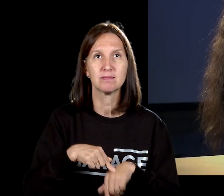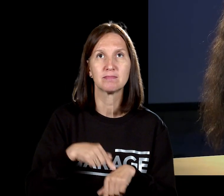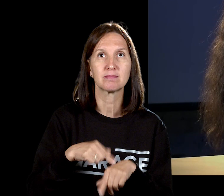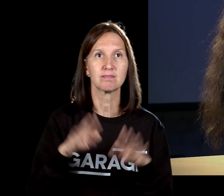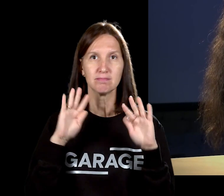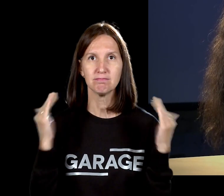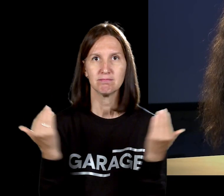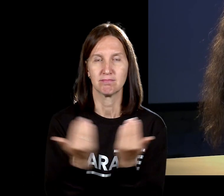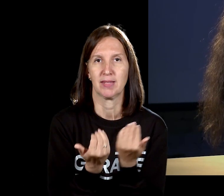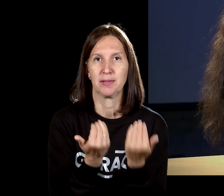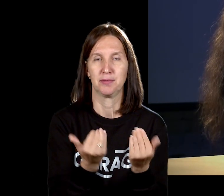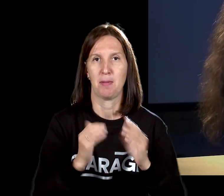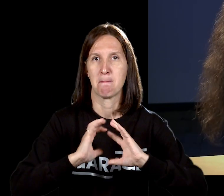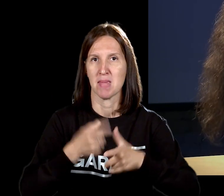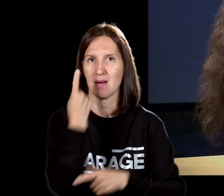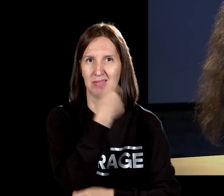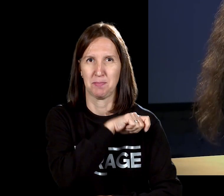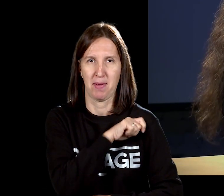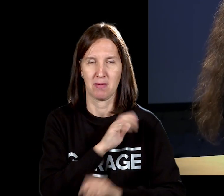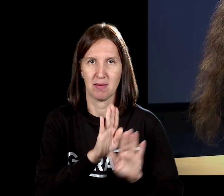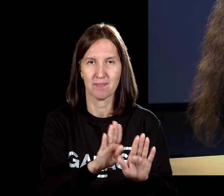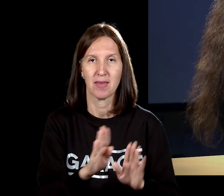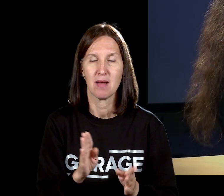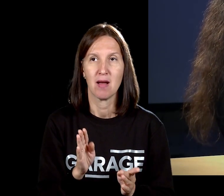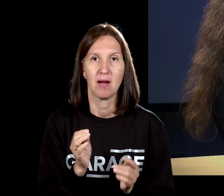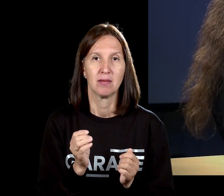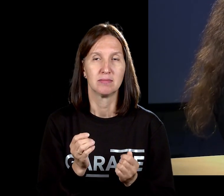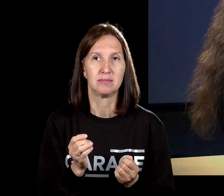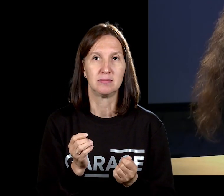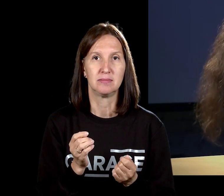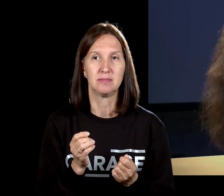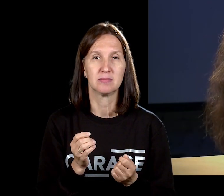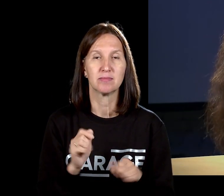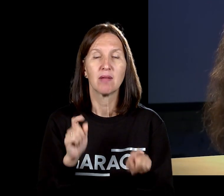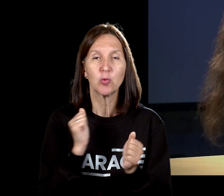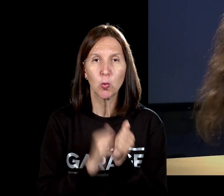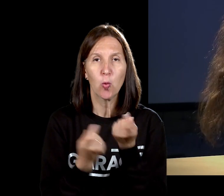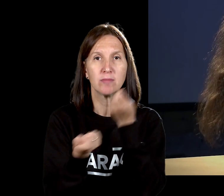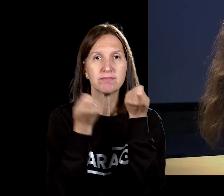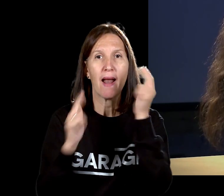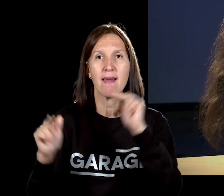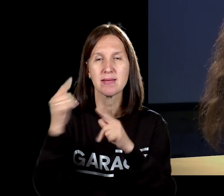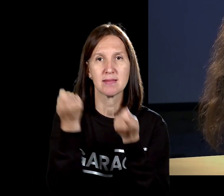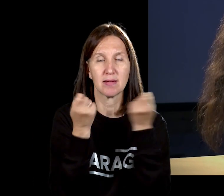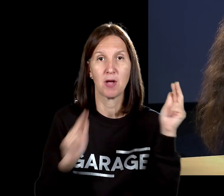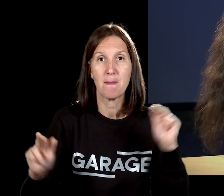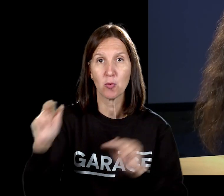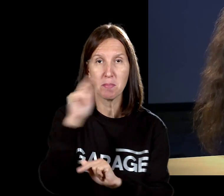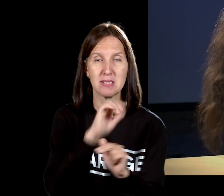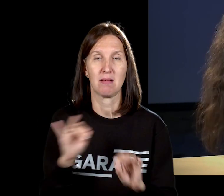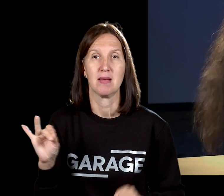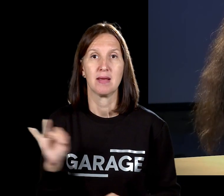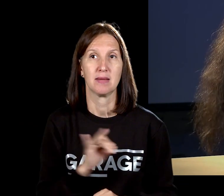замкнутости, да, этого мира, который одновременно абсолютно вот до каждого листика на дереве прописан, и при этом